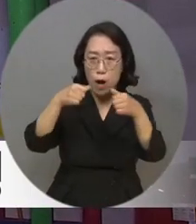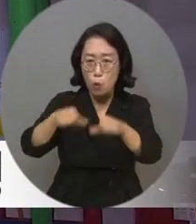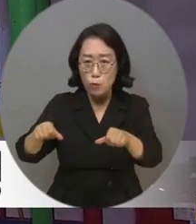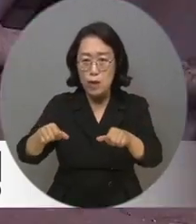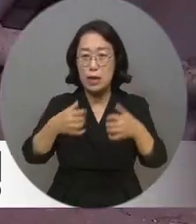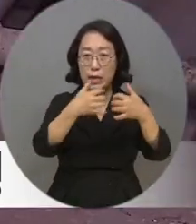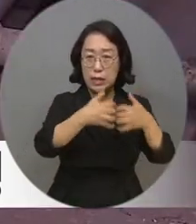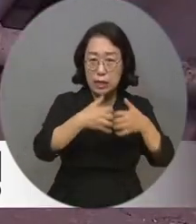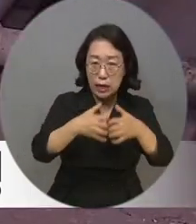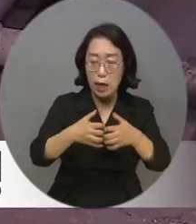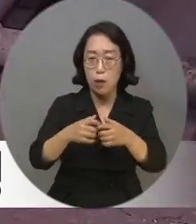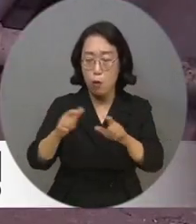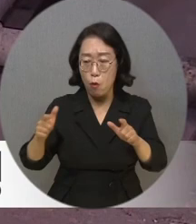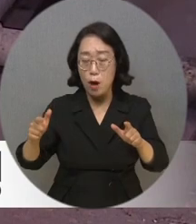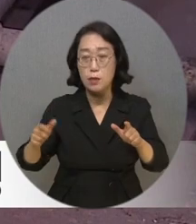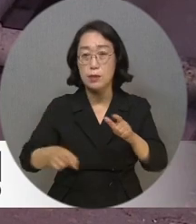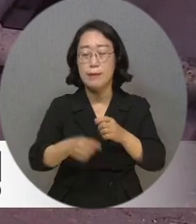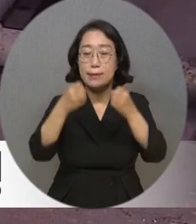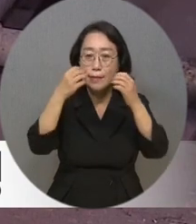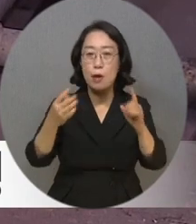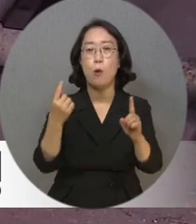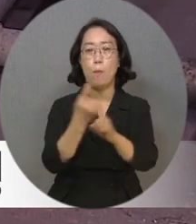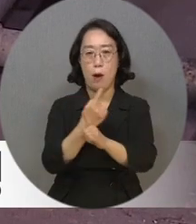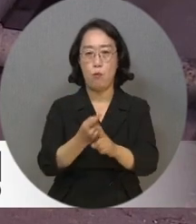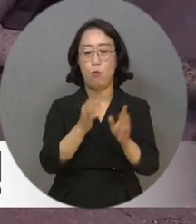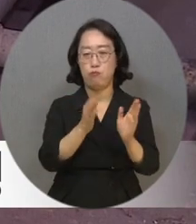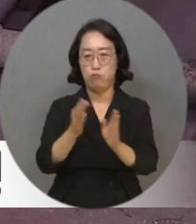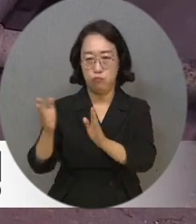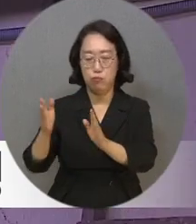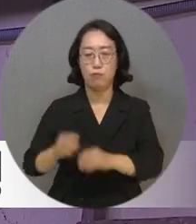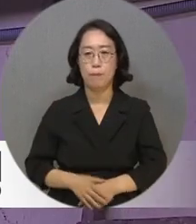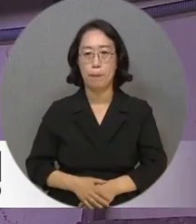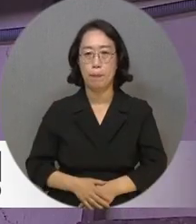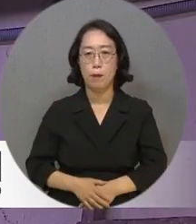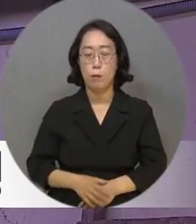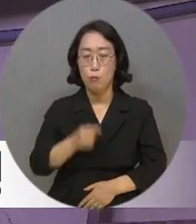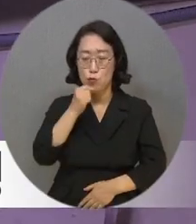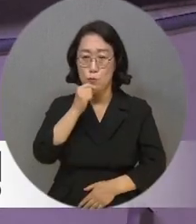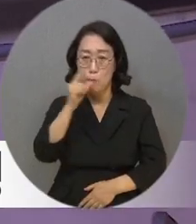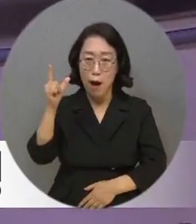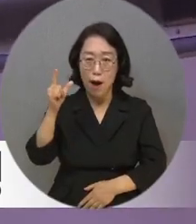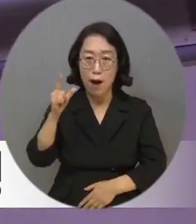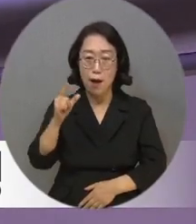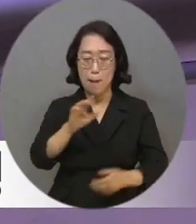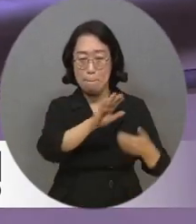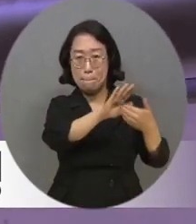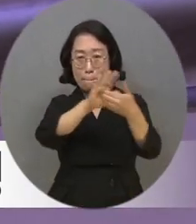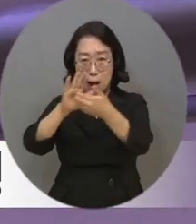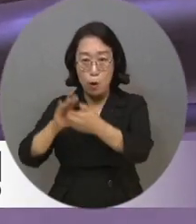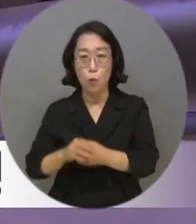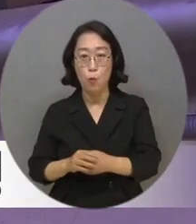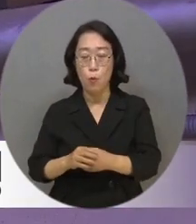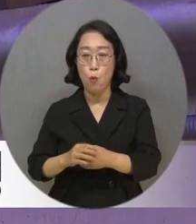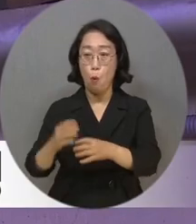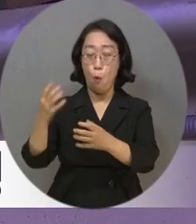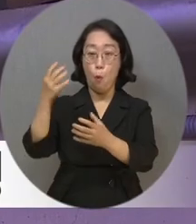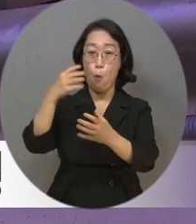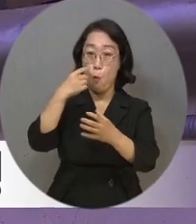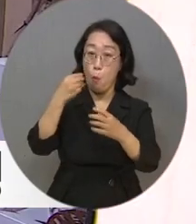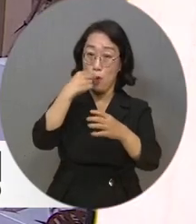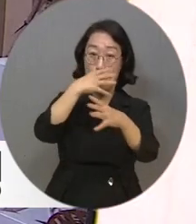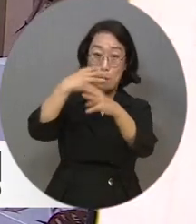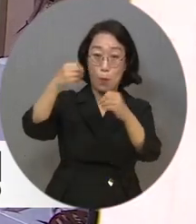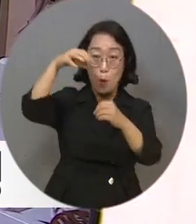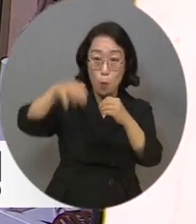소방펌프 예비 발전기 등을 새로 교체했습니다 물이 샜던 틈새를 보강하고 환기구를 높여 물이